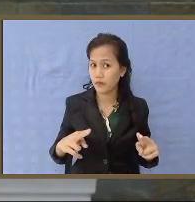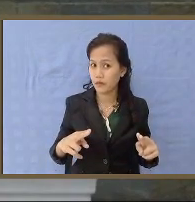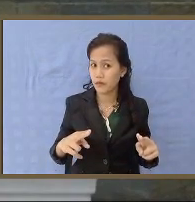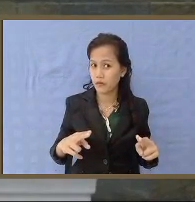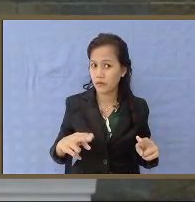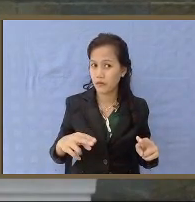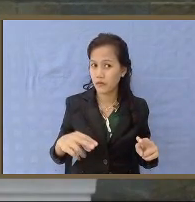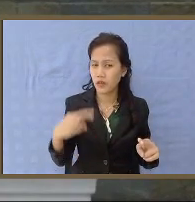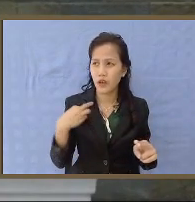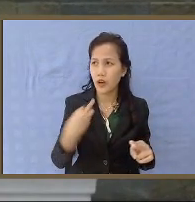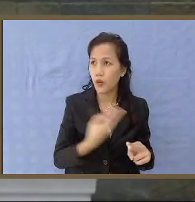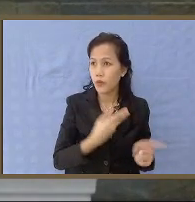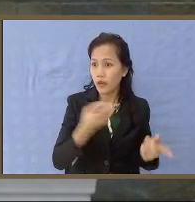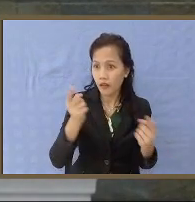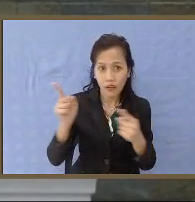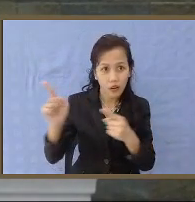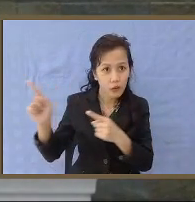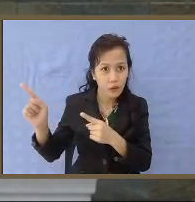Nagbabakasyon tayo sa resort.